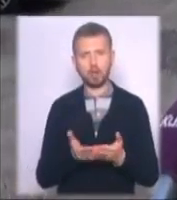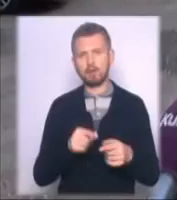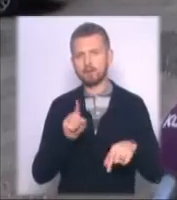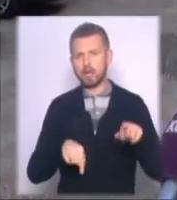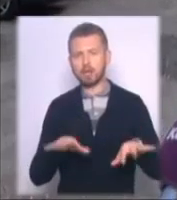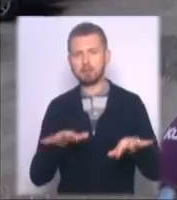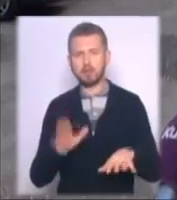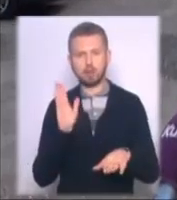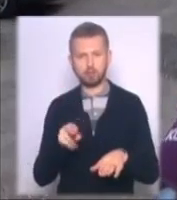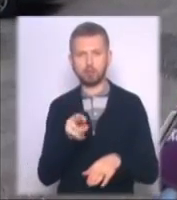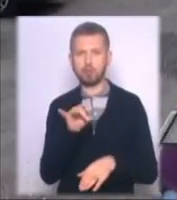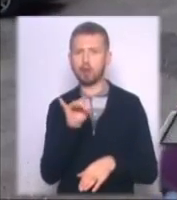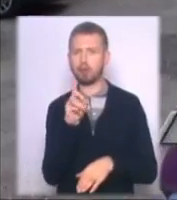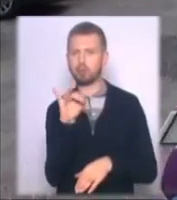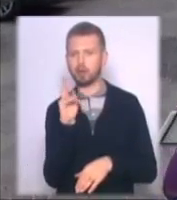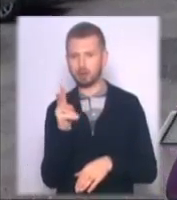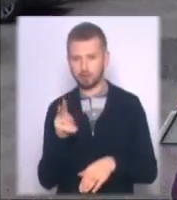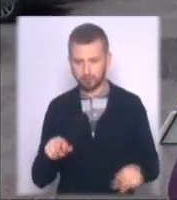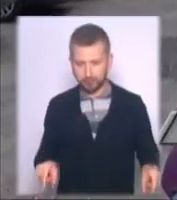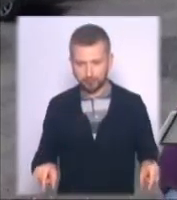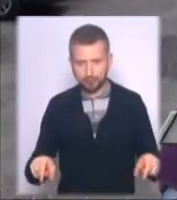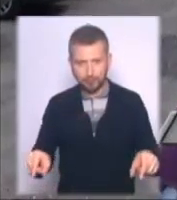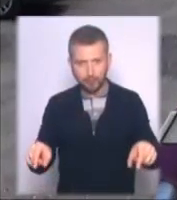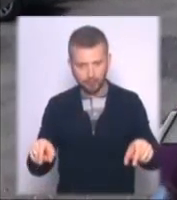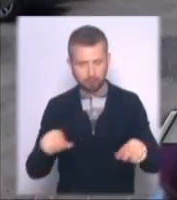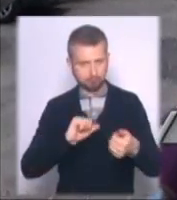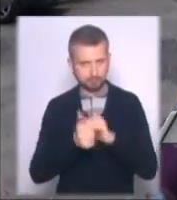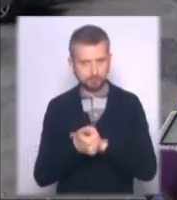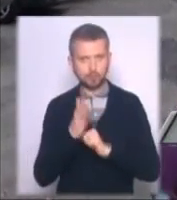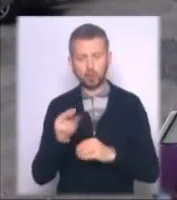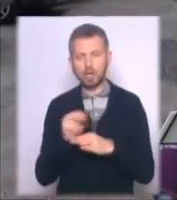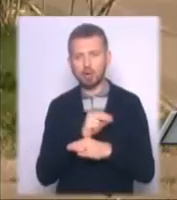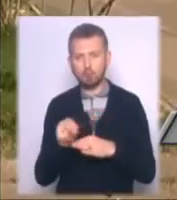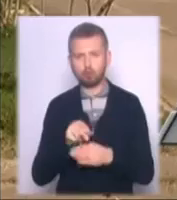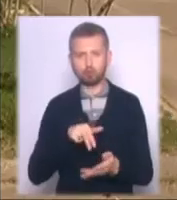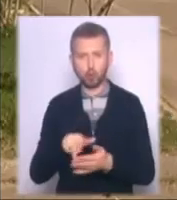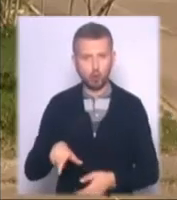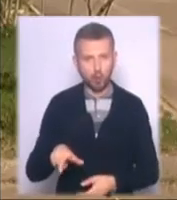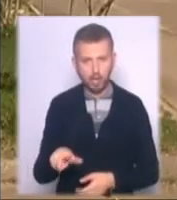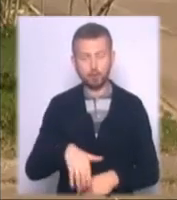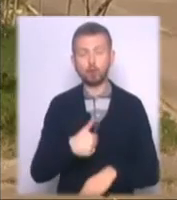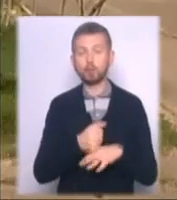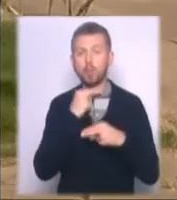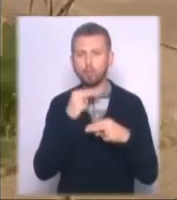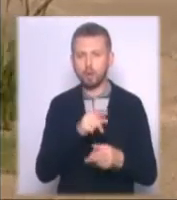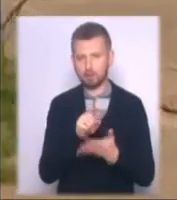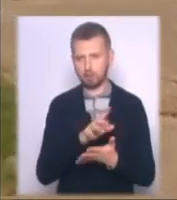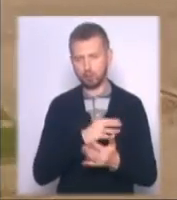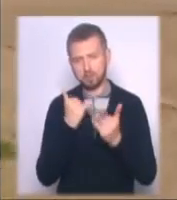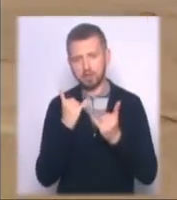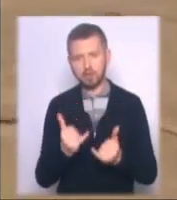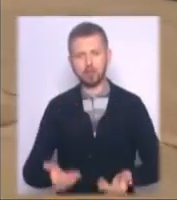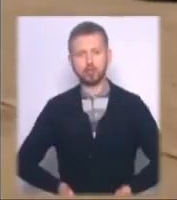перебрика, який стоїть на тротуарах. Буде ремонт тротуарів. Основна увага має бути приділена